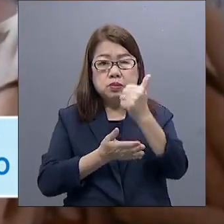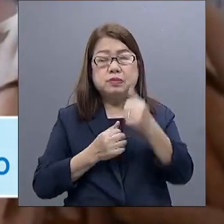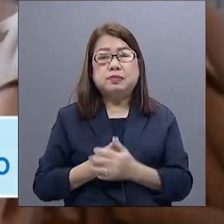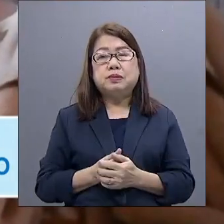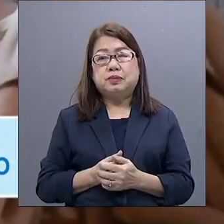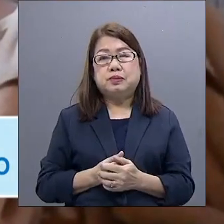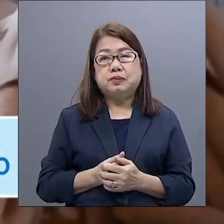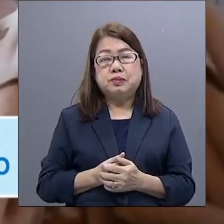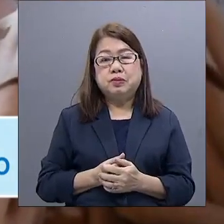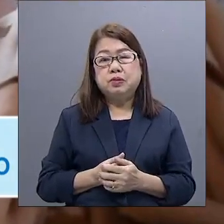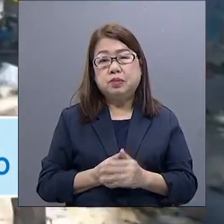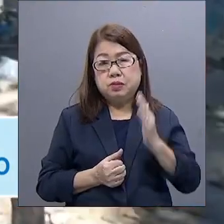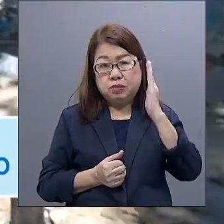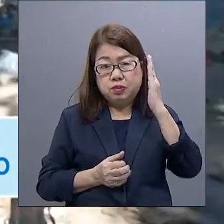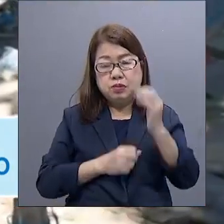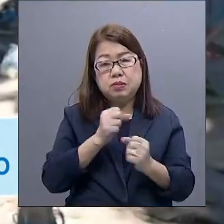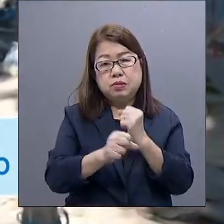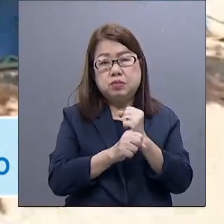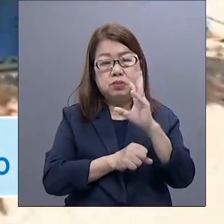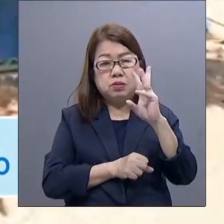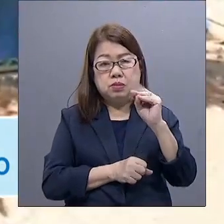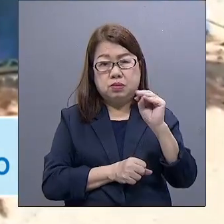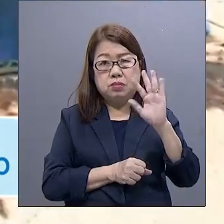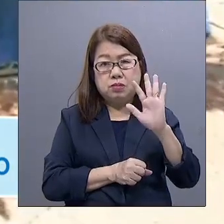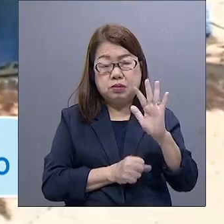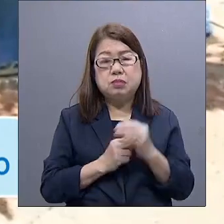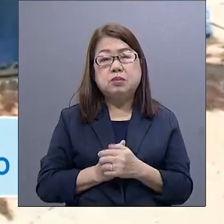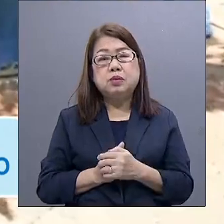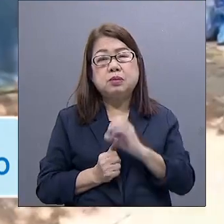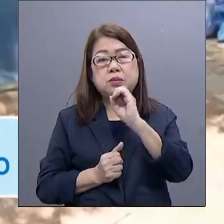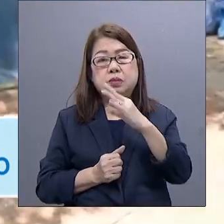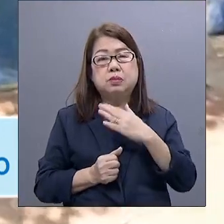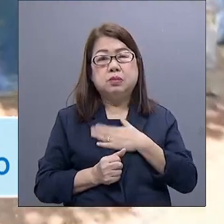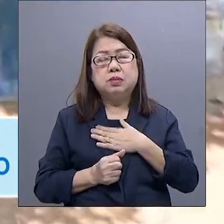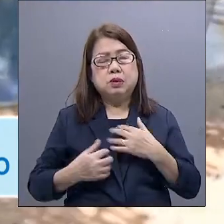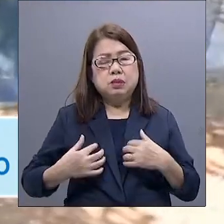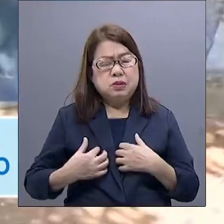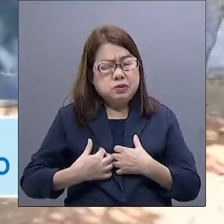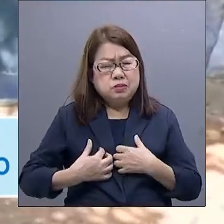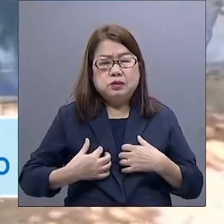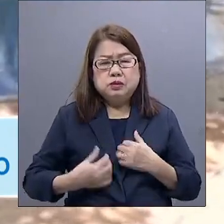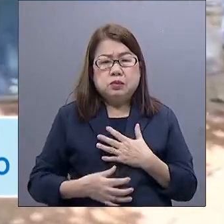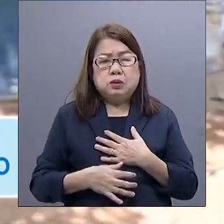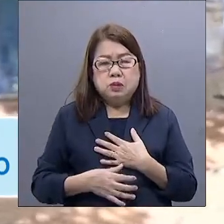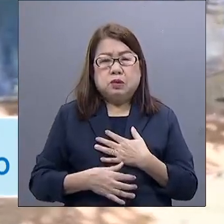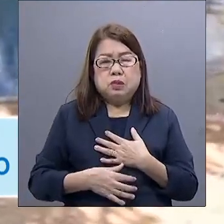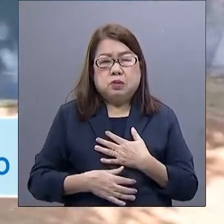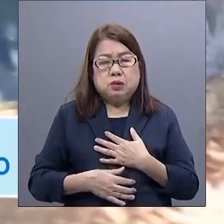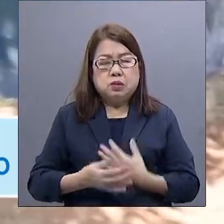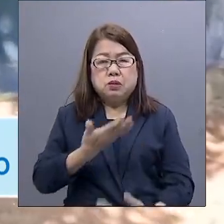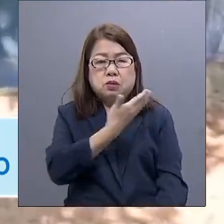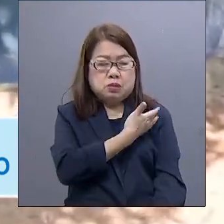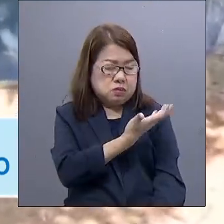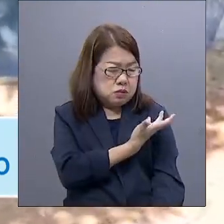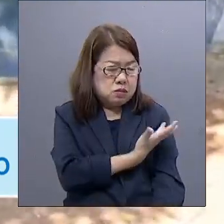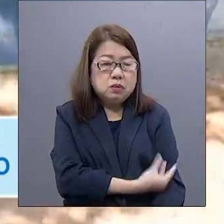วัย 165 ปี munichเขาเเกิดอาการหอบหนื่อย แขนข้างใช้ อ่อนแรง ต้องรัษาอาก